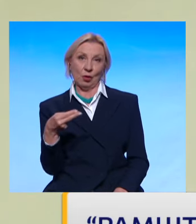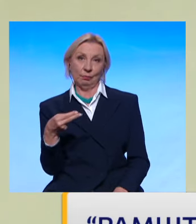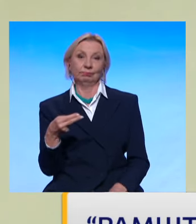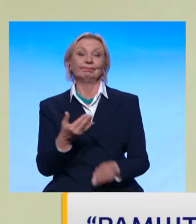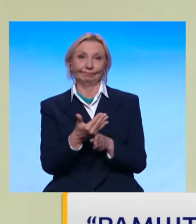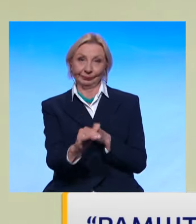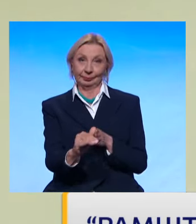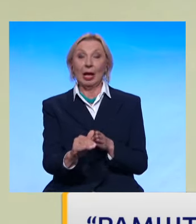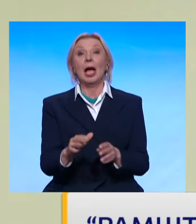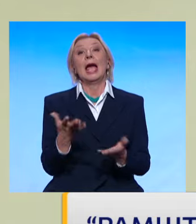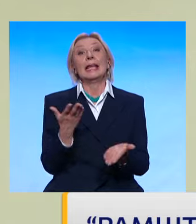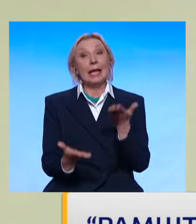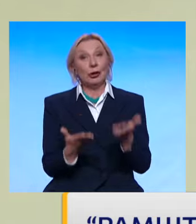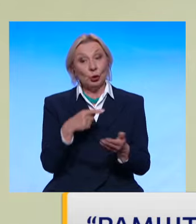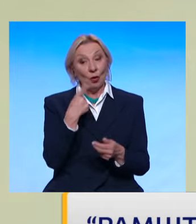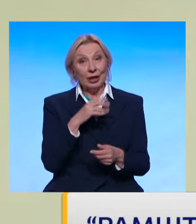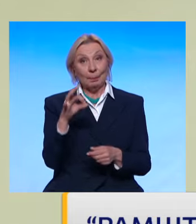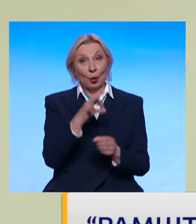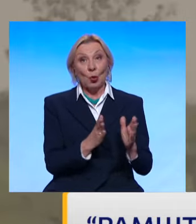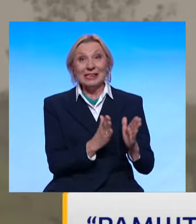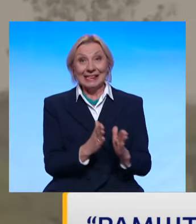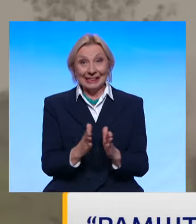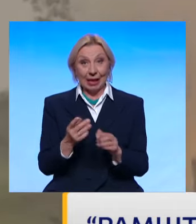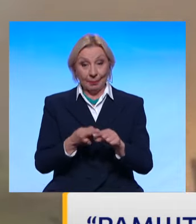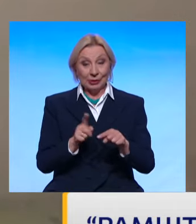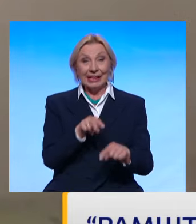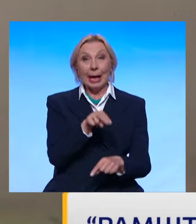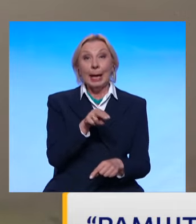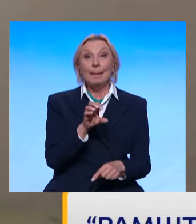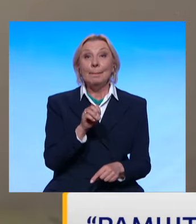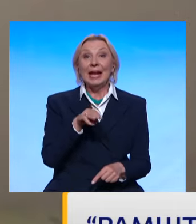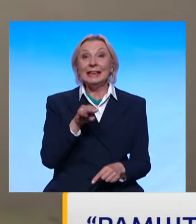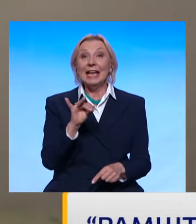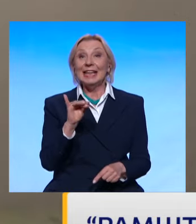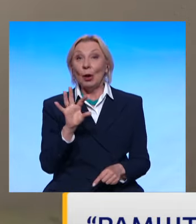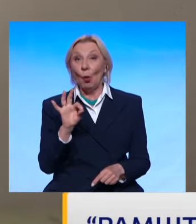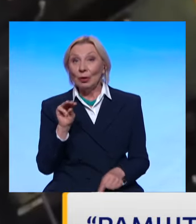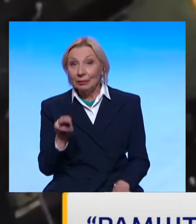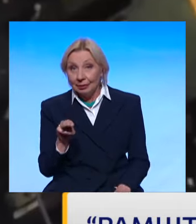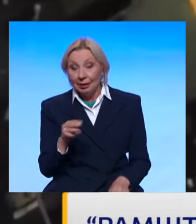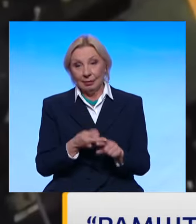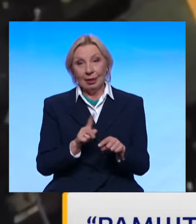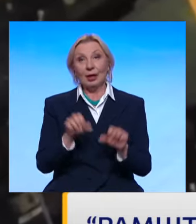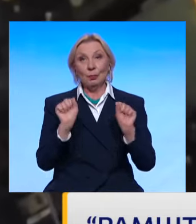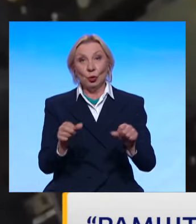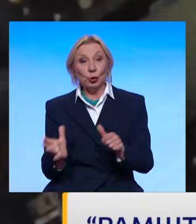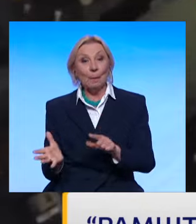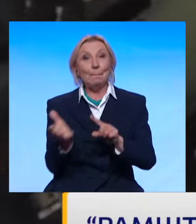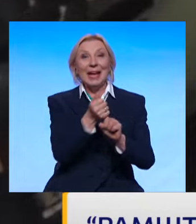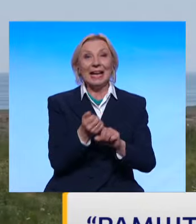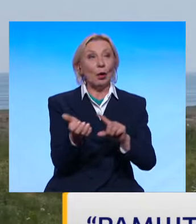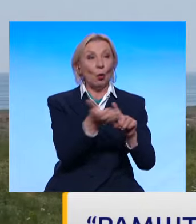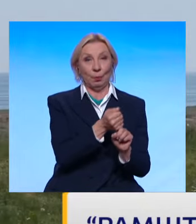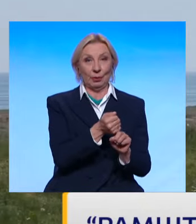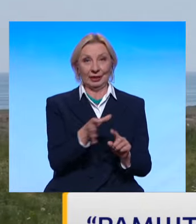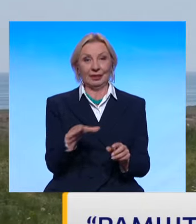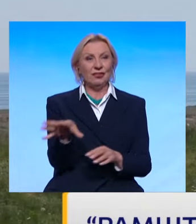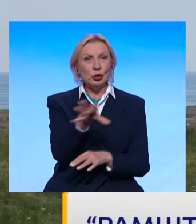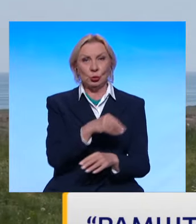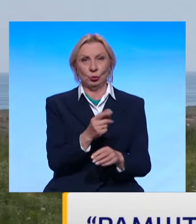ініціативу. Якщо говорити про самі системи, ми говоримо про «Петріот» як основні системи, які здатні перехоплювати фактично всю